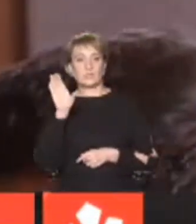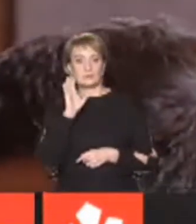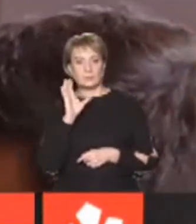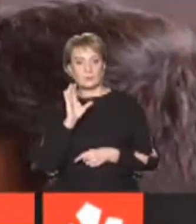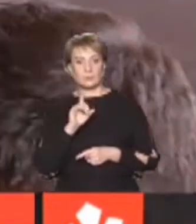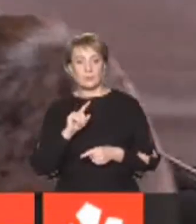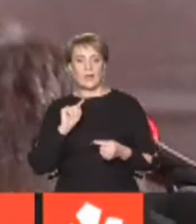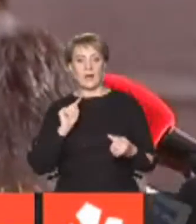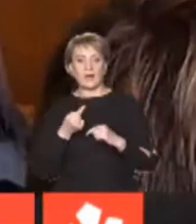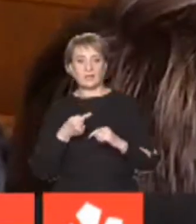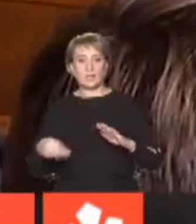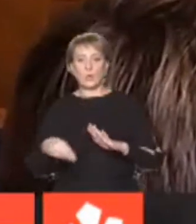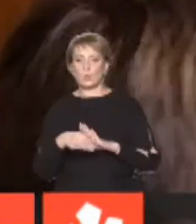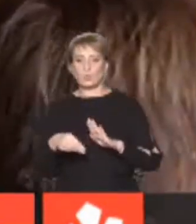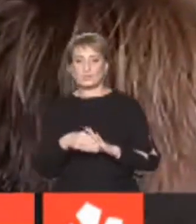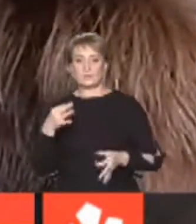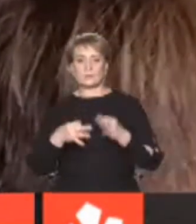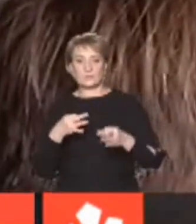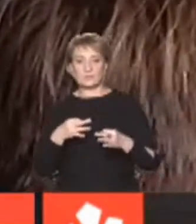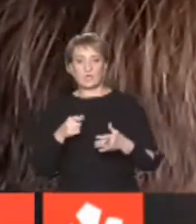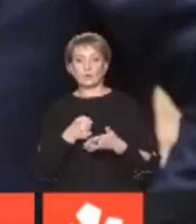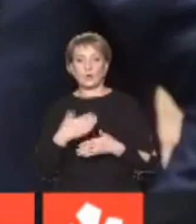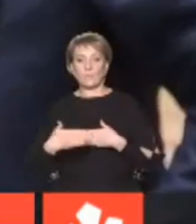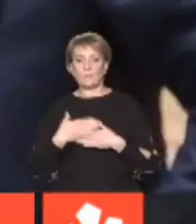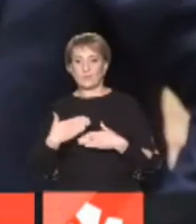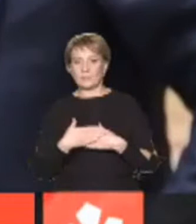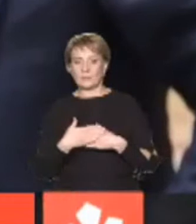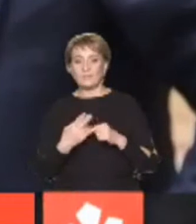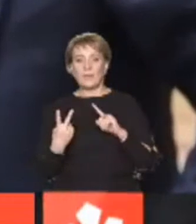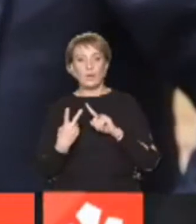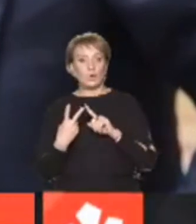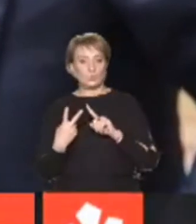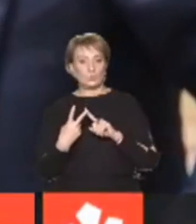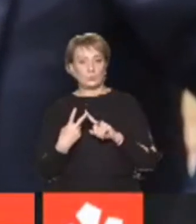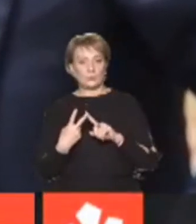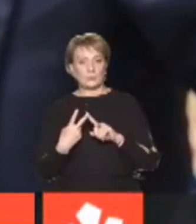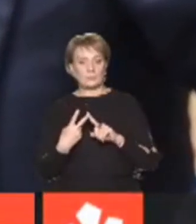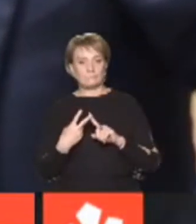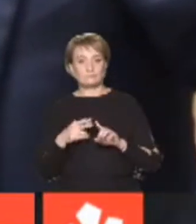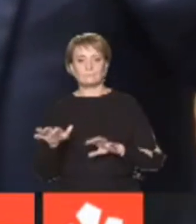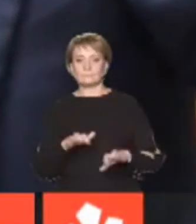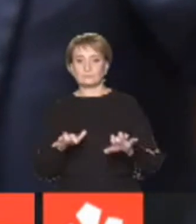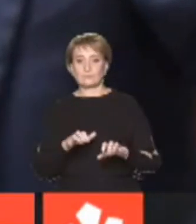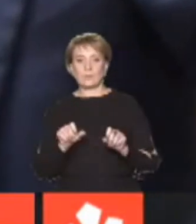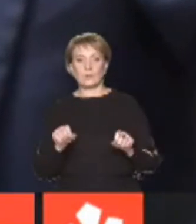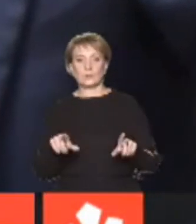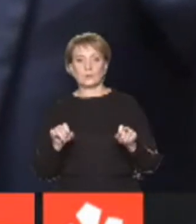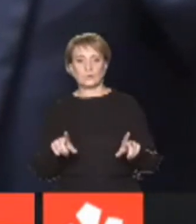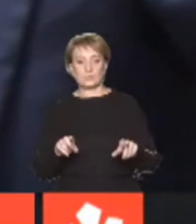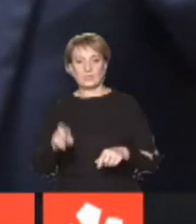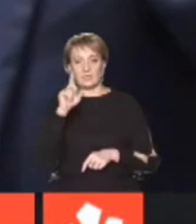в антикорупційному суді. Втім, до вироку ще далеко. Другий номер у нашому корупційному реаліті-шоу – «Золоті